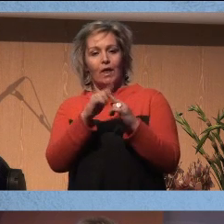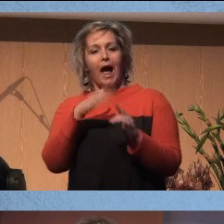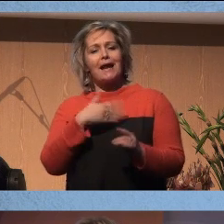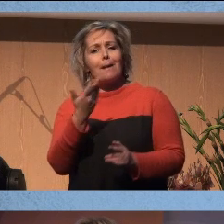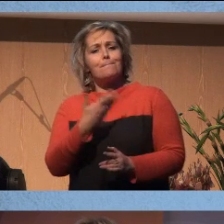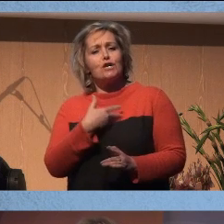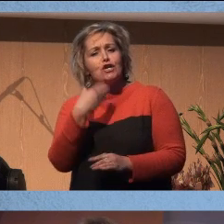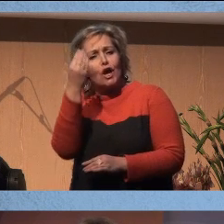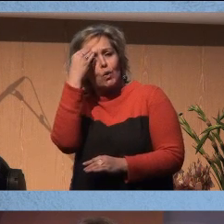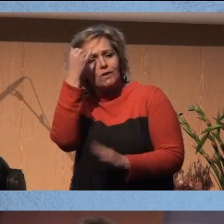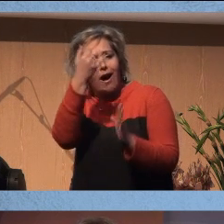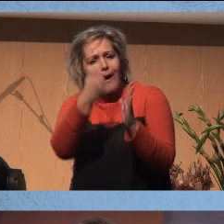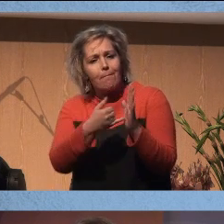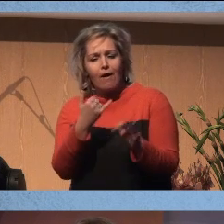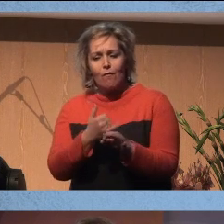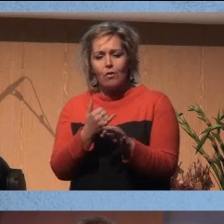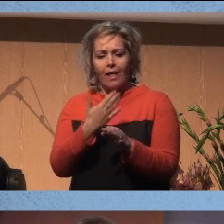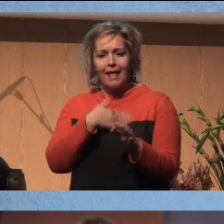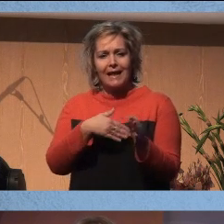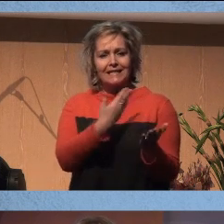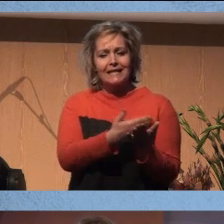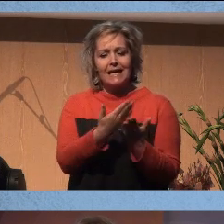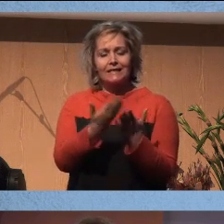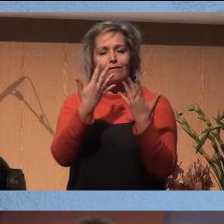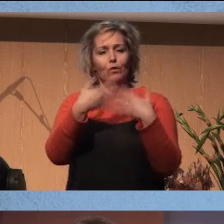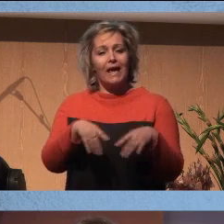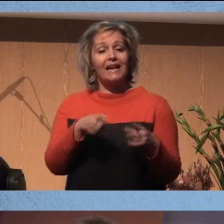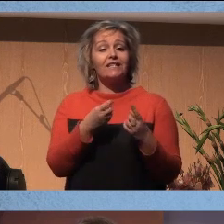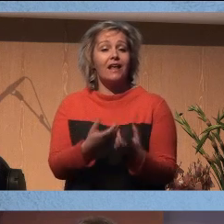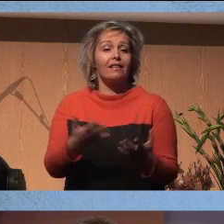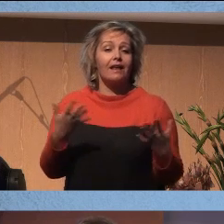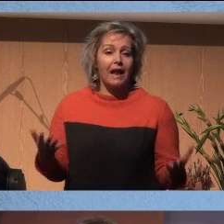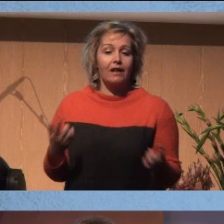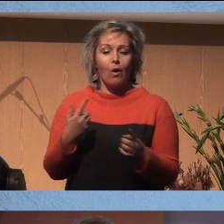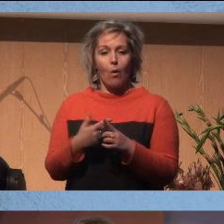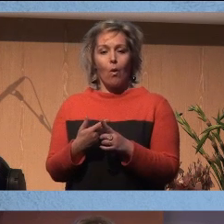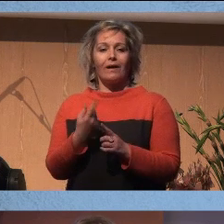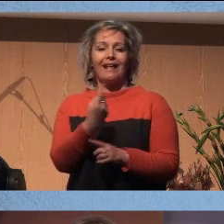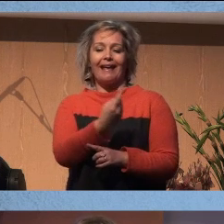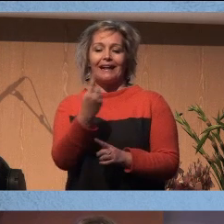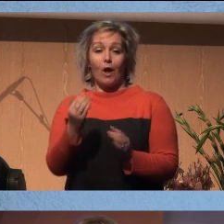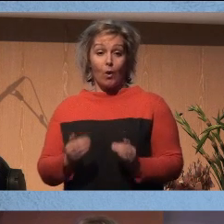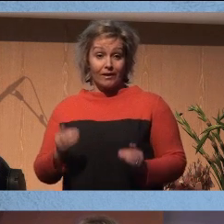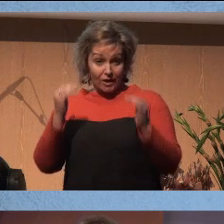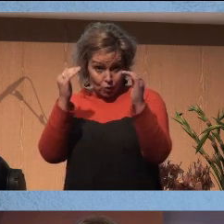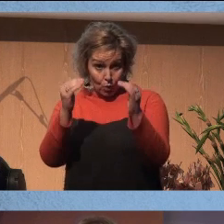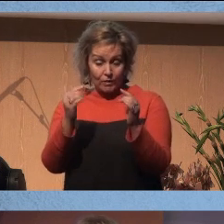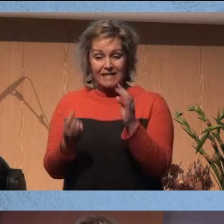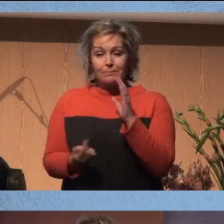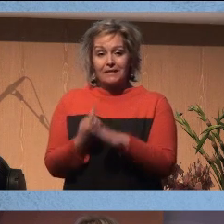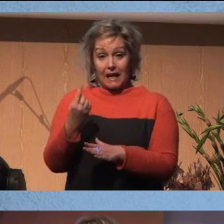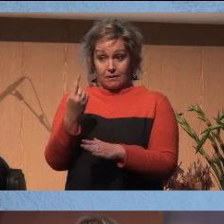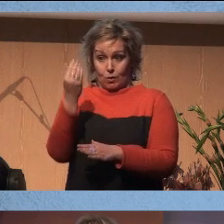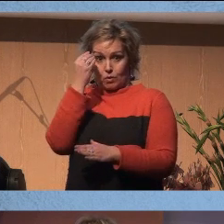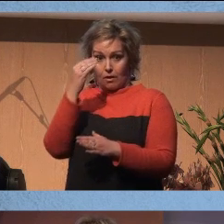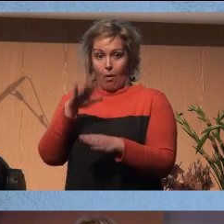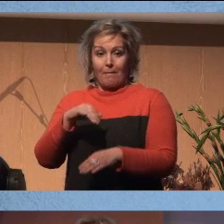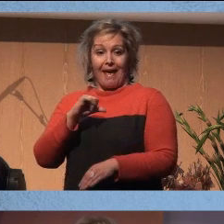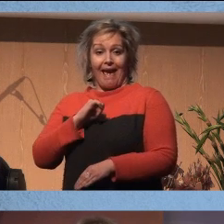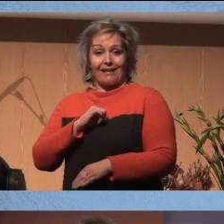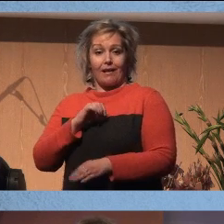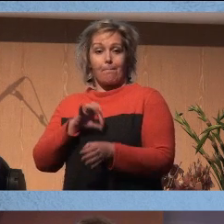det mye kunnskap om hvordan helsetjenesten fungerer generelt, og i den enkelte organisasjon, særlig kunnskap om